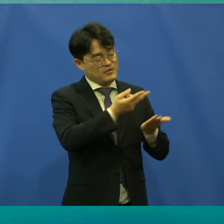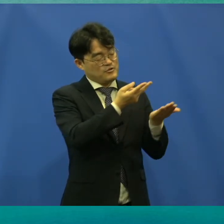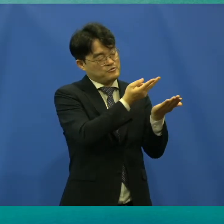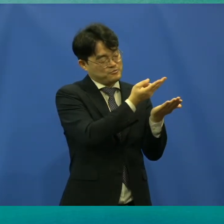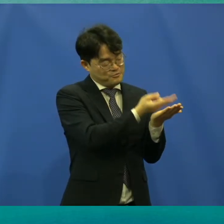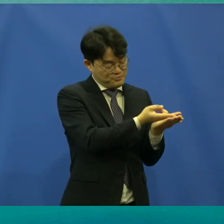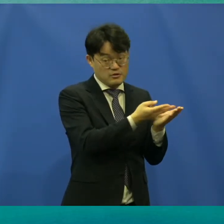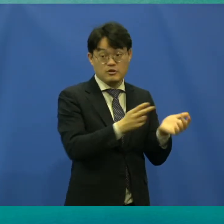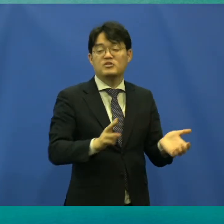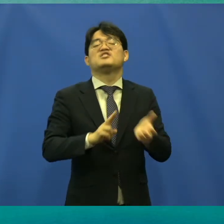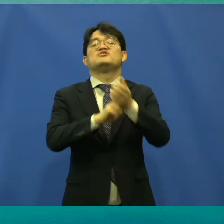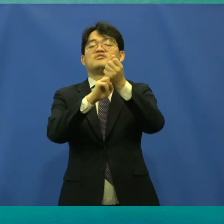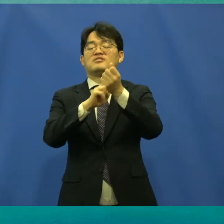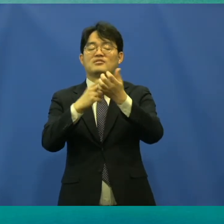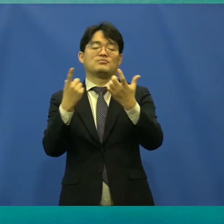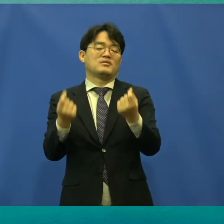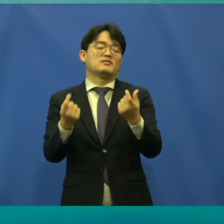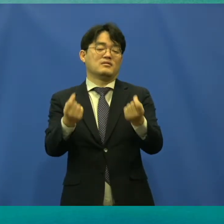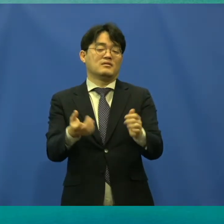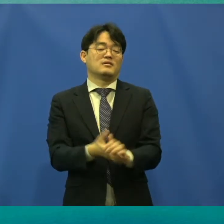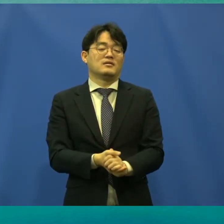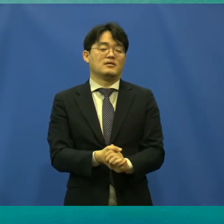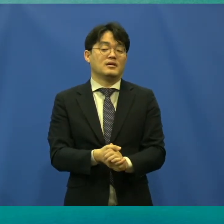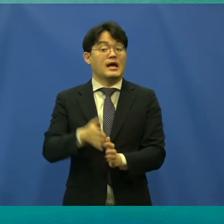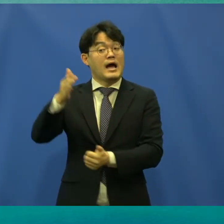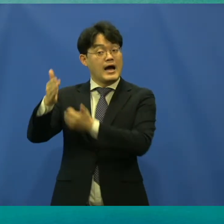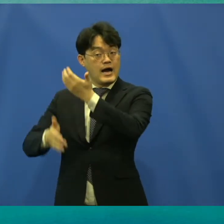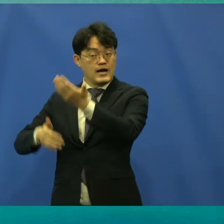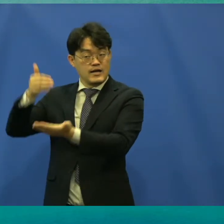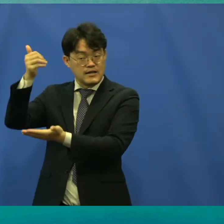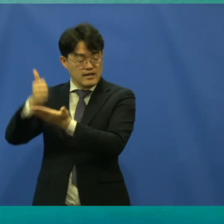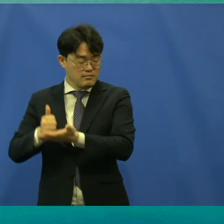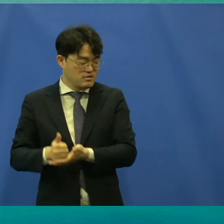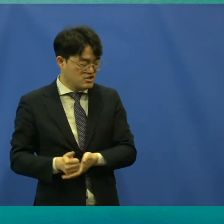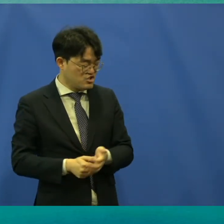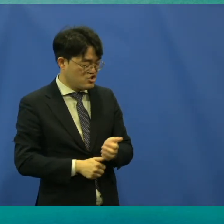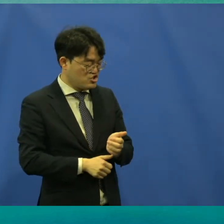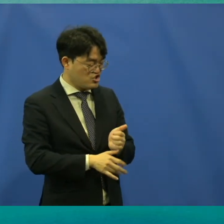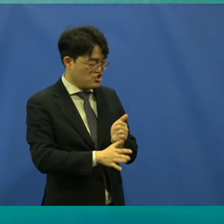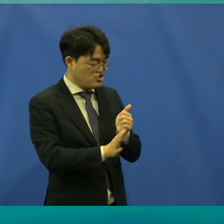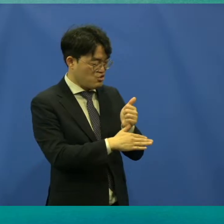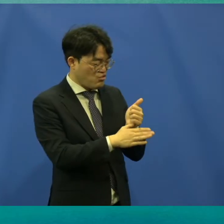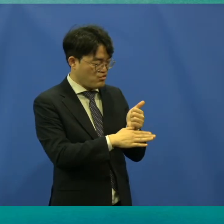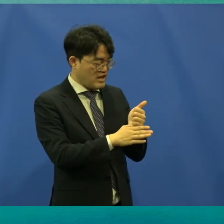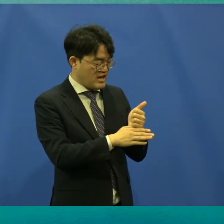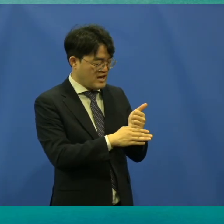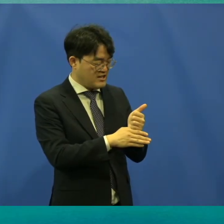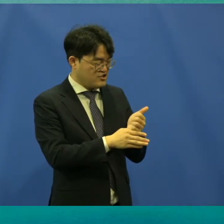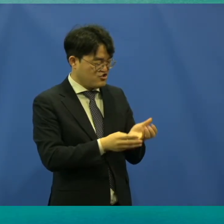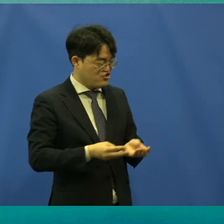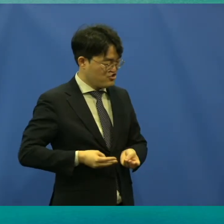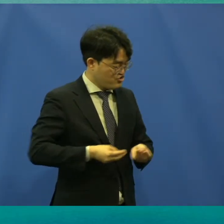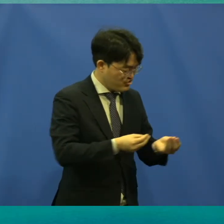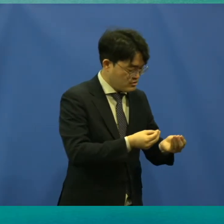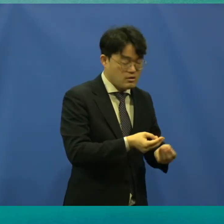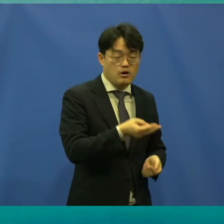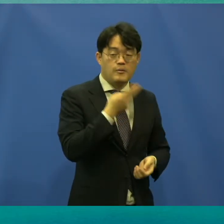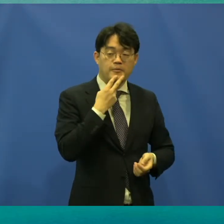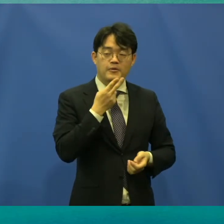하나님 요나를 끝장내지 않으셨습니다. 그를 살려주셨습니다. 끝난 것 같은데 끝난 게 아니야.